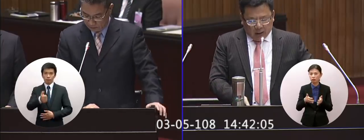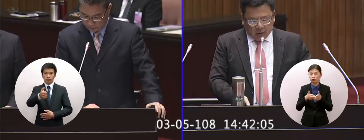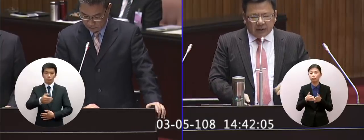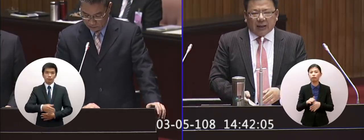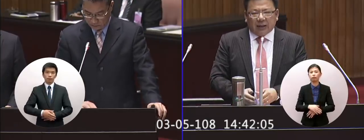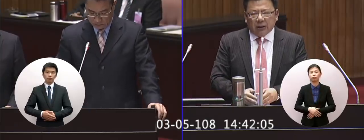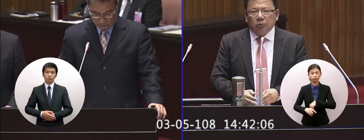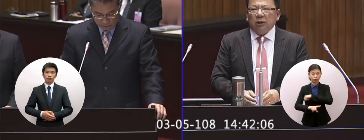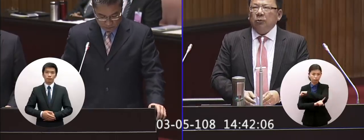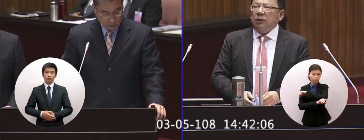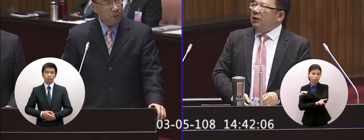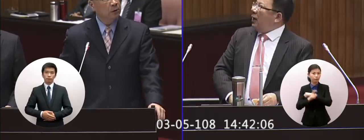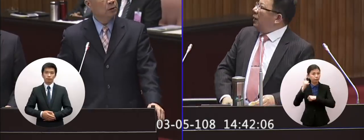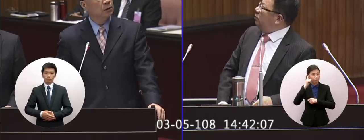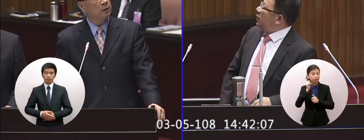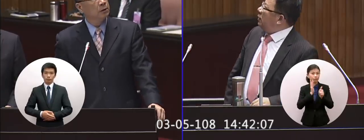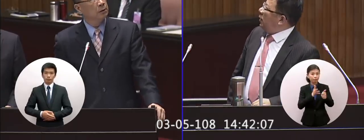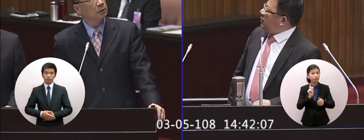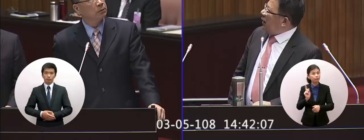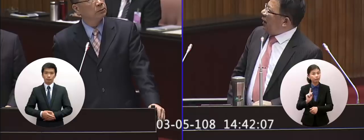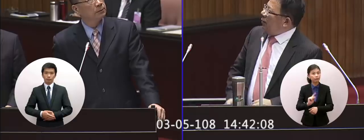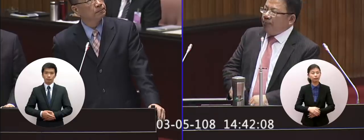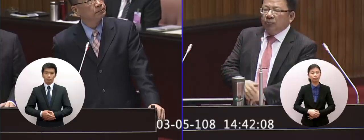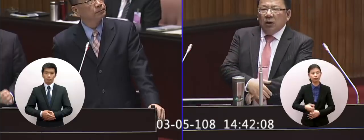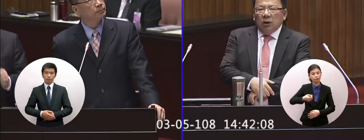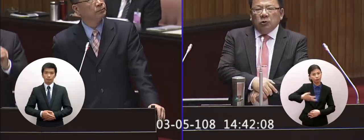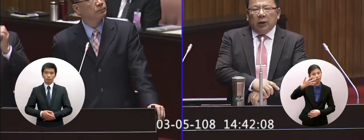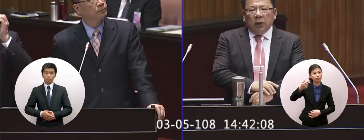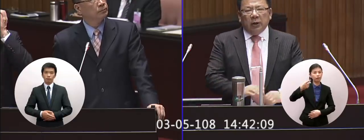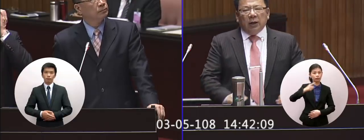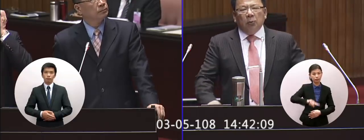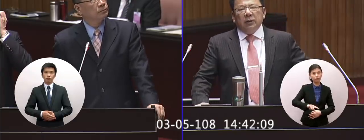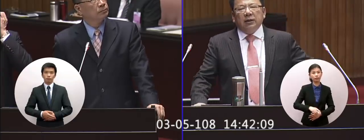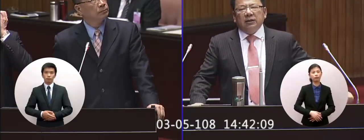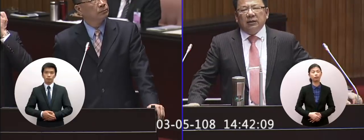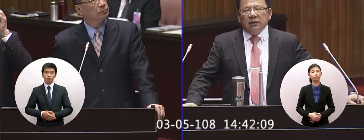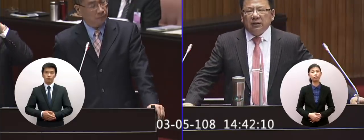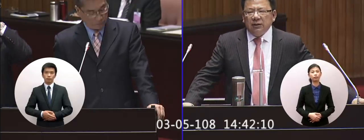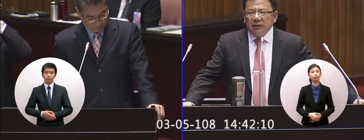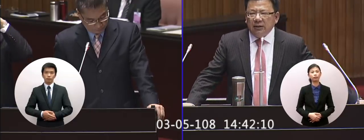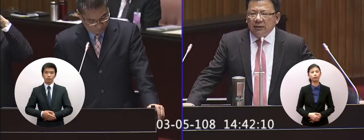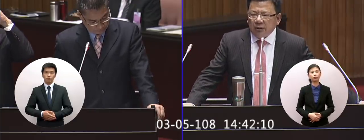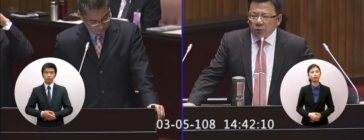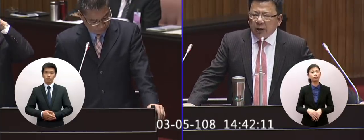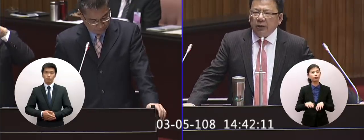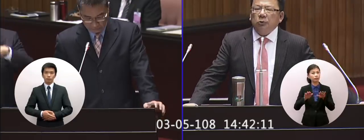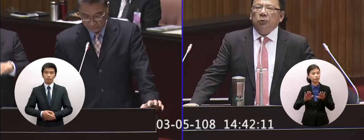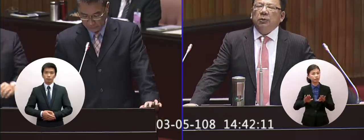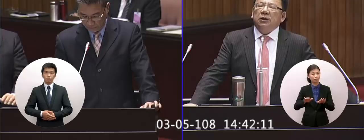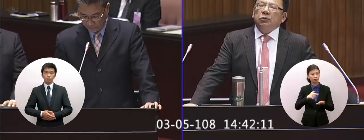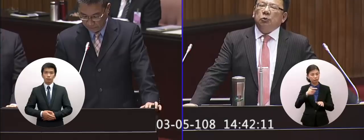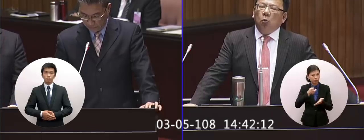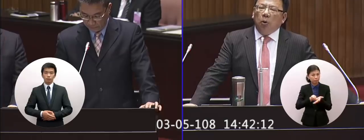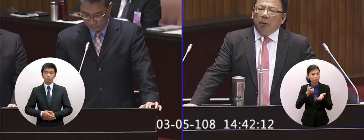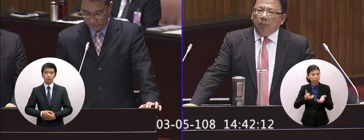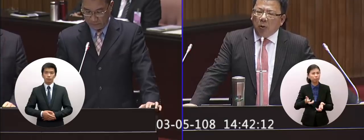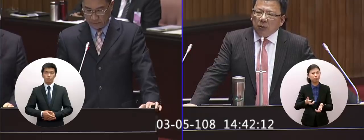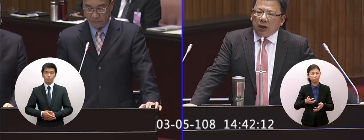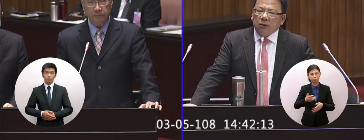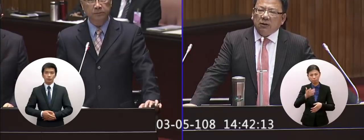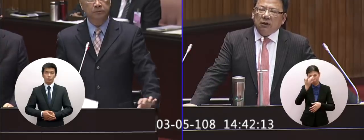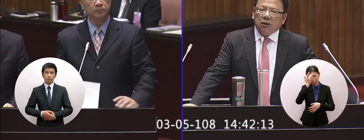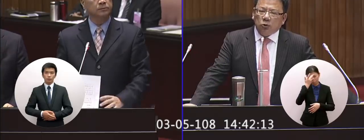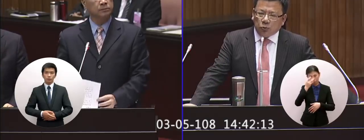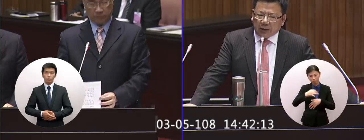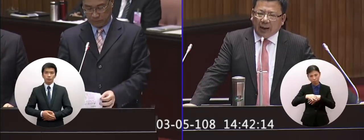后一个我想提出的问题，来，我们再往下看。最后一个问题其实也是现在最严重的问题，就是我们